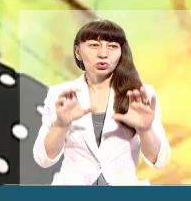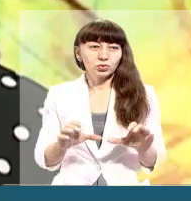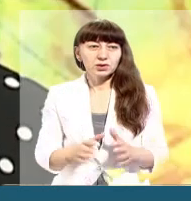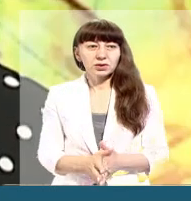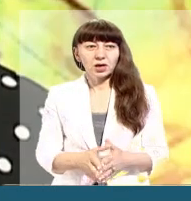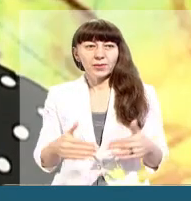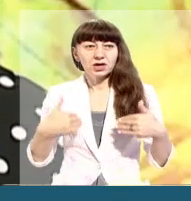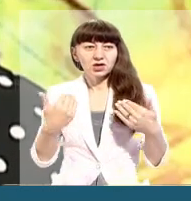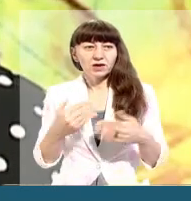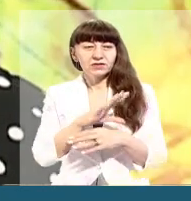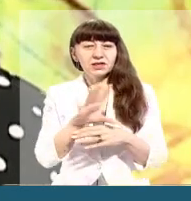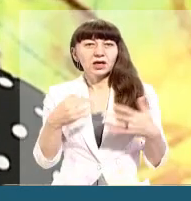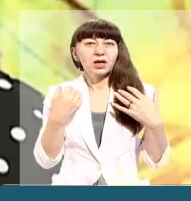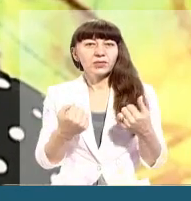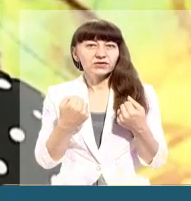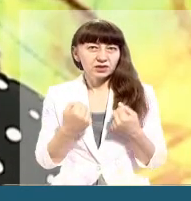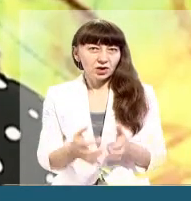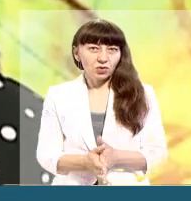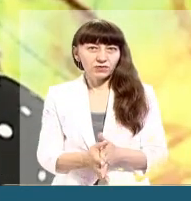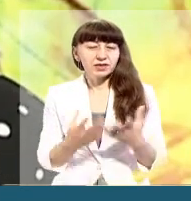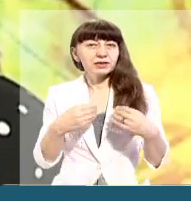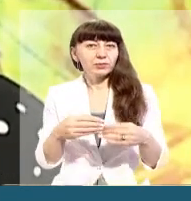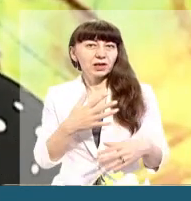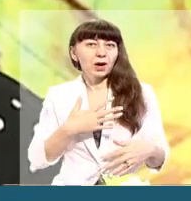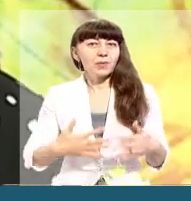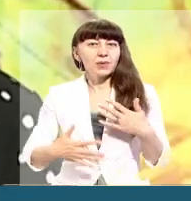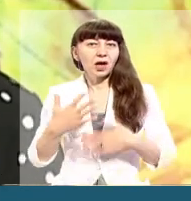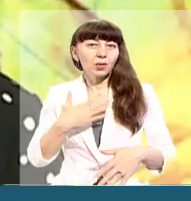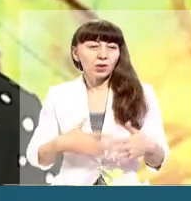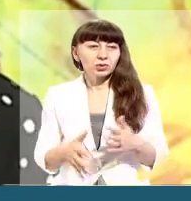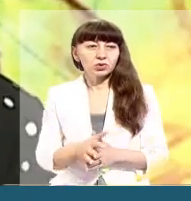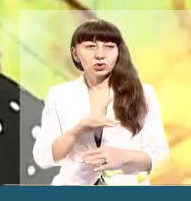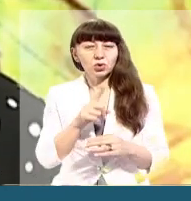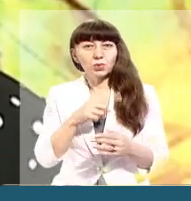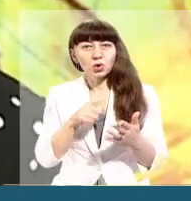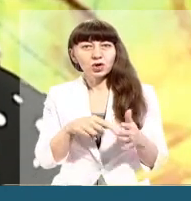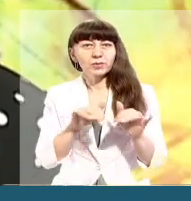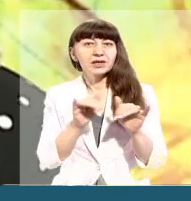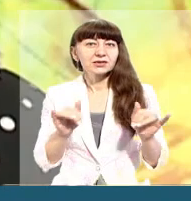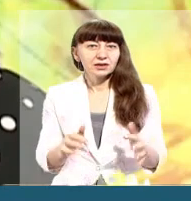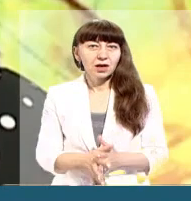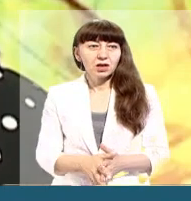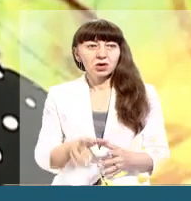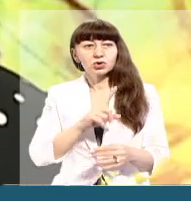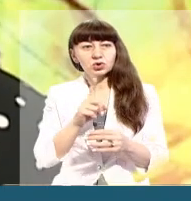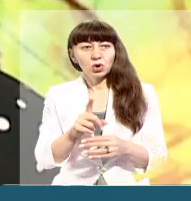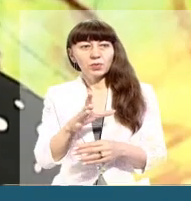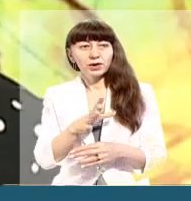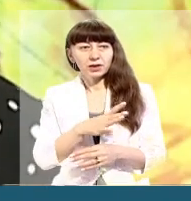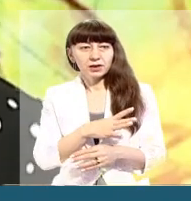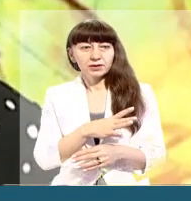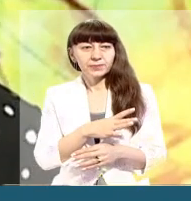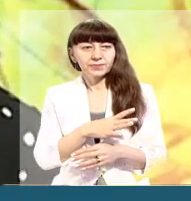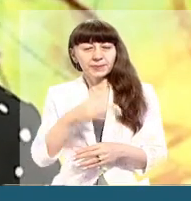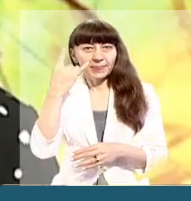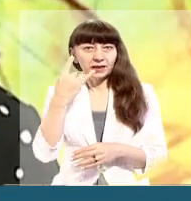Конституции, пожелать всем крепкого здоровья, семейного благополучия, чтобы наш город процветал, чтобы у нас